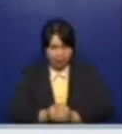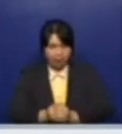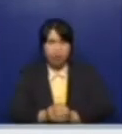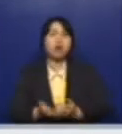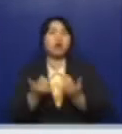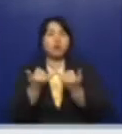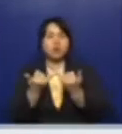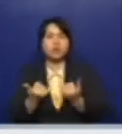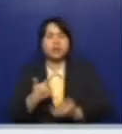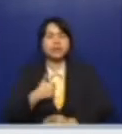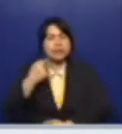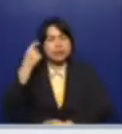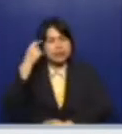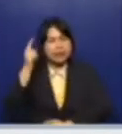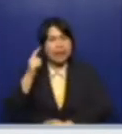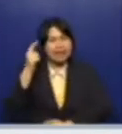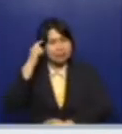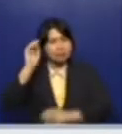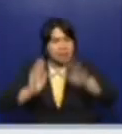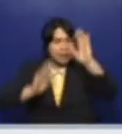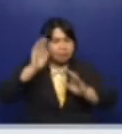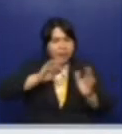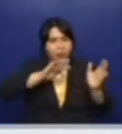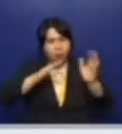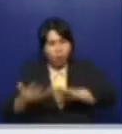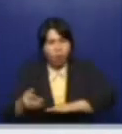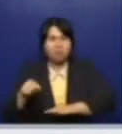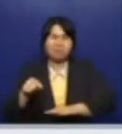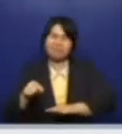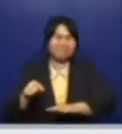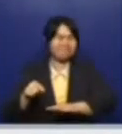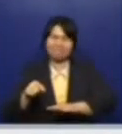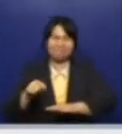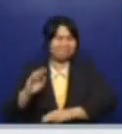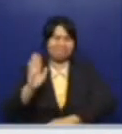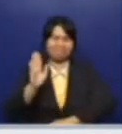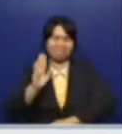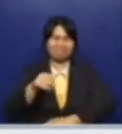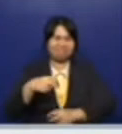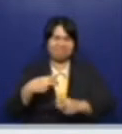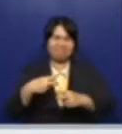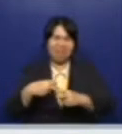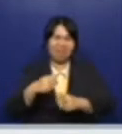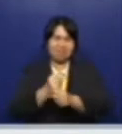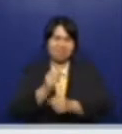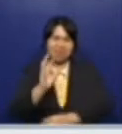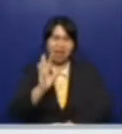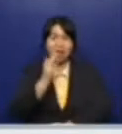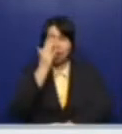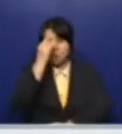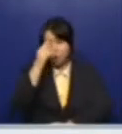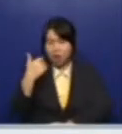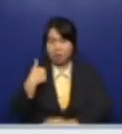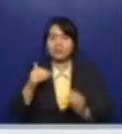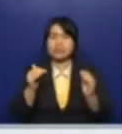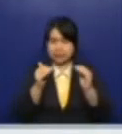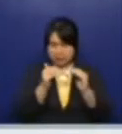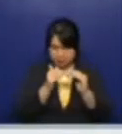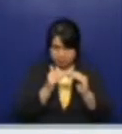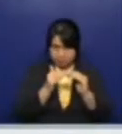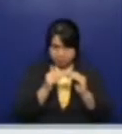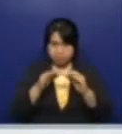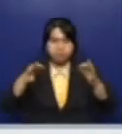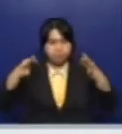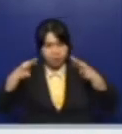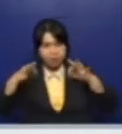ว่าจะทำลายประชาธิปไตยเนี่ยเป็นเรื่องที่ยากมากเพราะว่ามันมีทั้งสิทธิเสรีภ